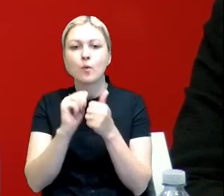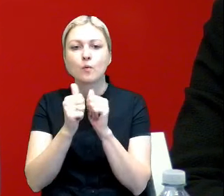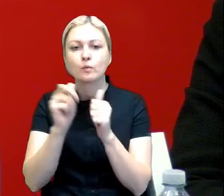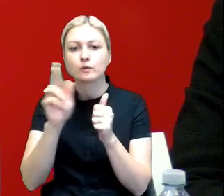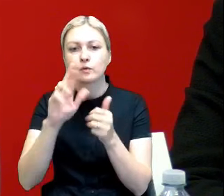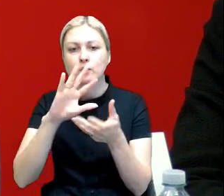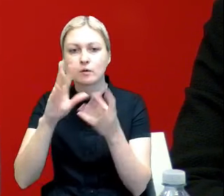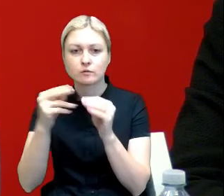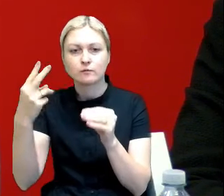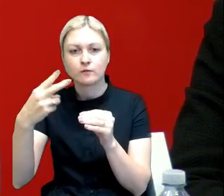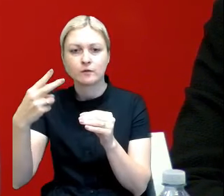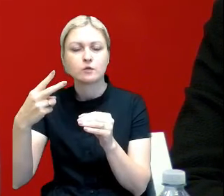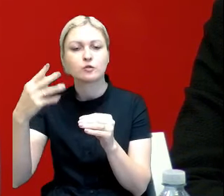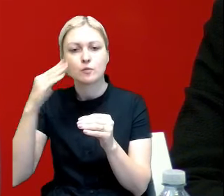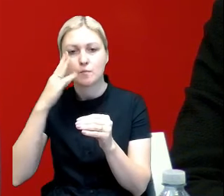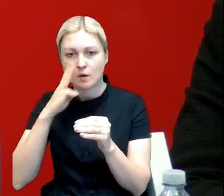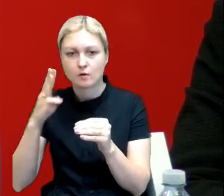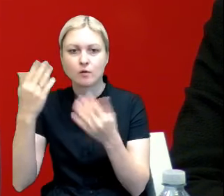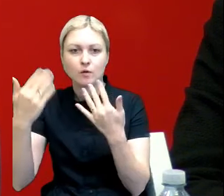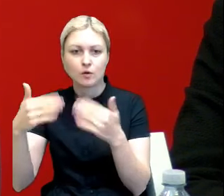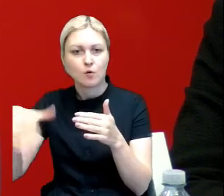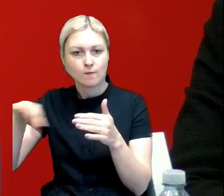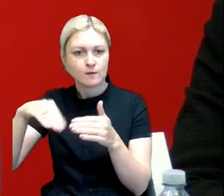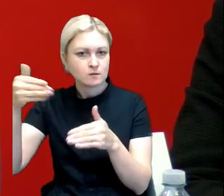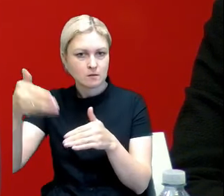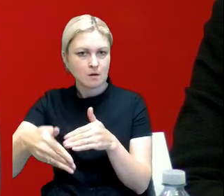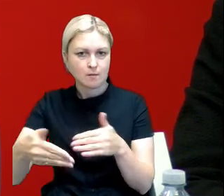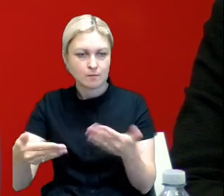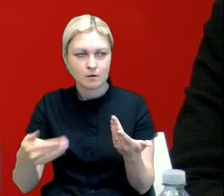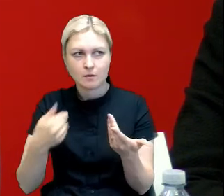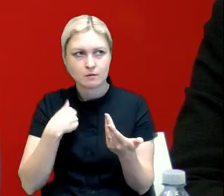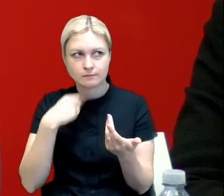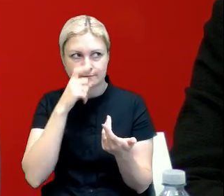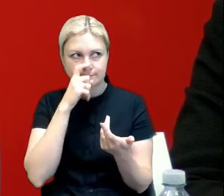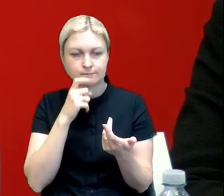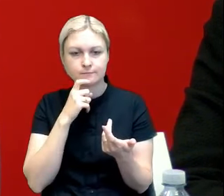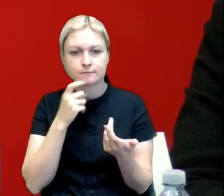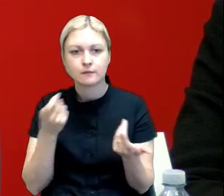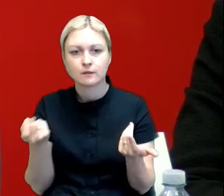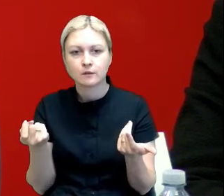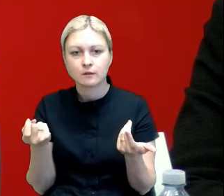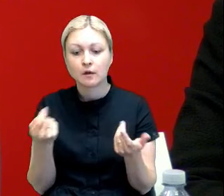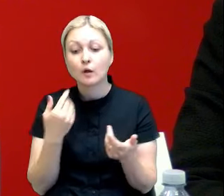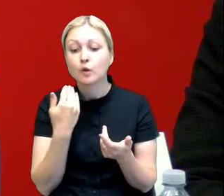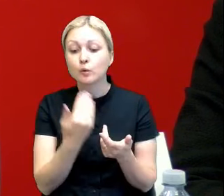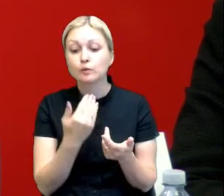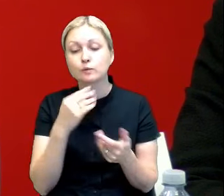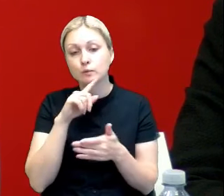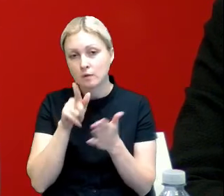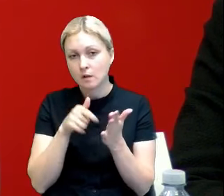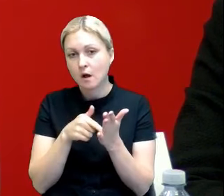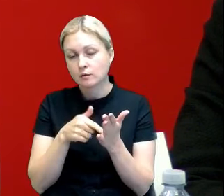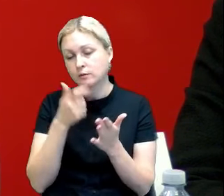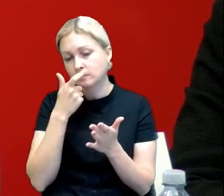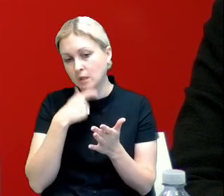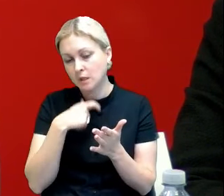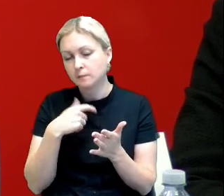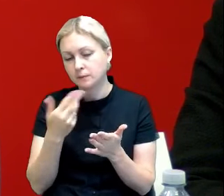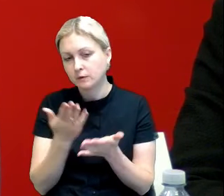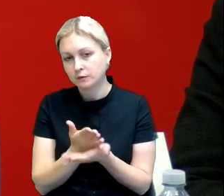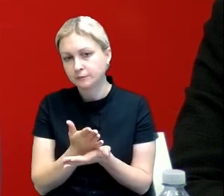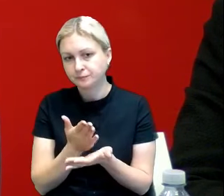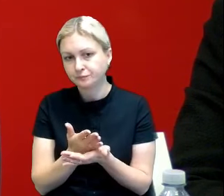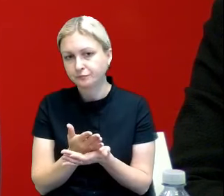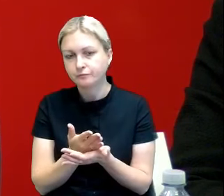suma bet ne apie tai jūsų klausimas yra rimtas ir noriu pasakyti visų pirma jeigu kalbėti